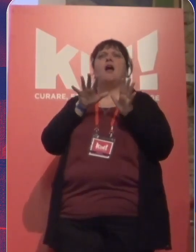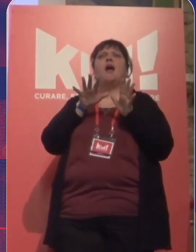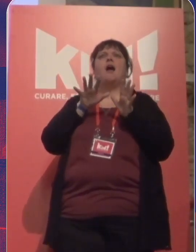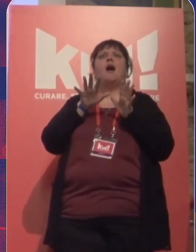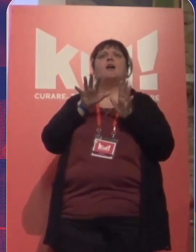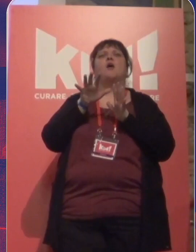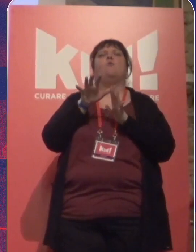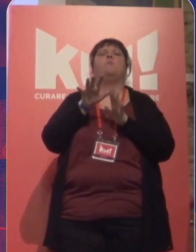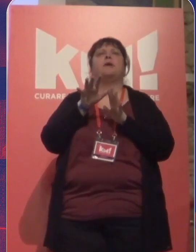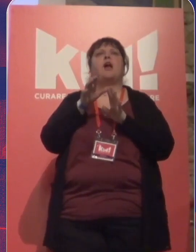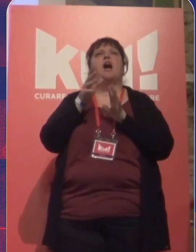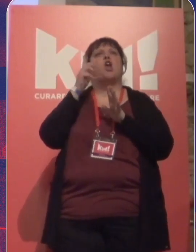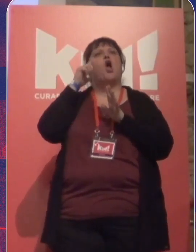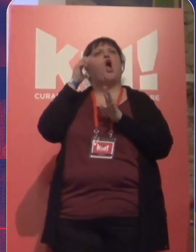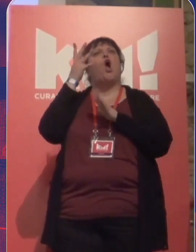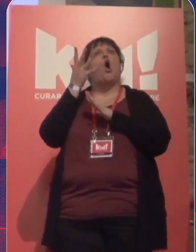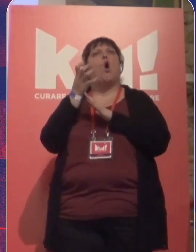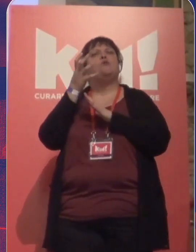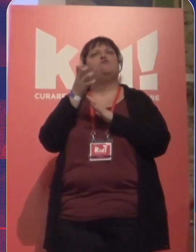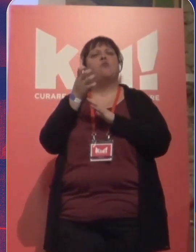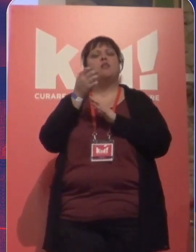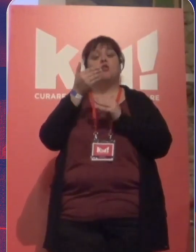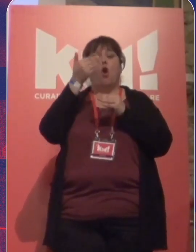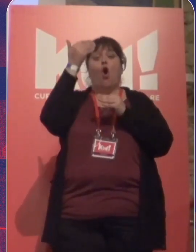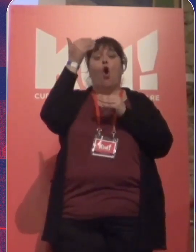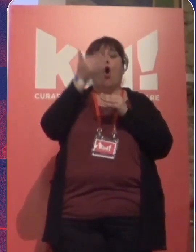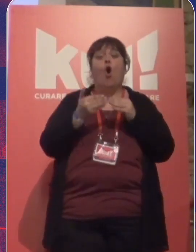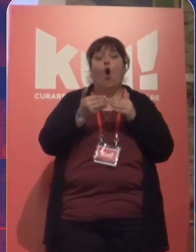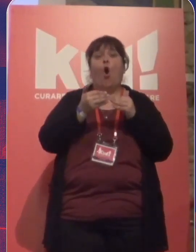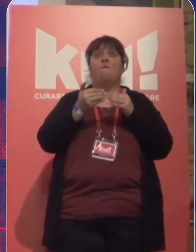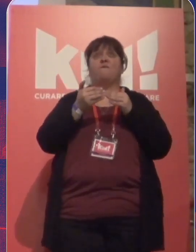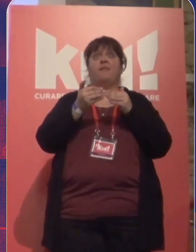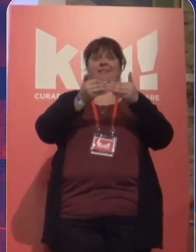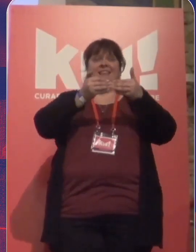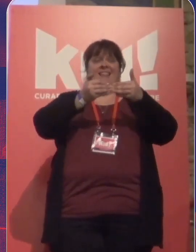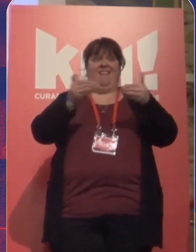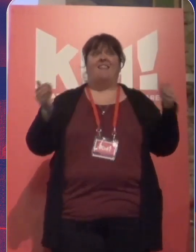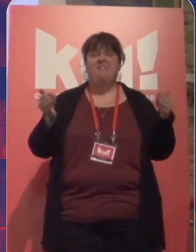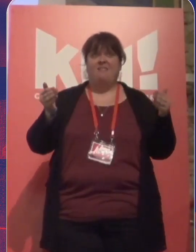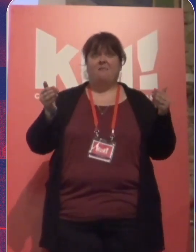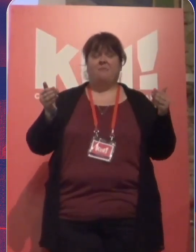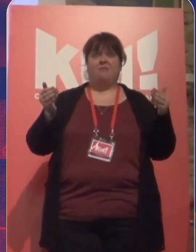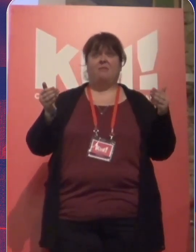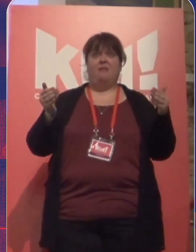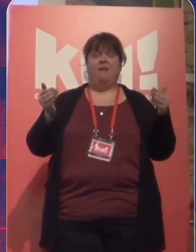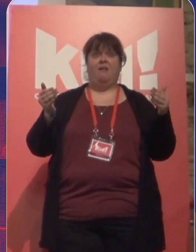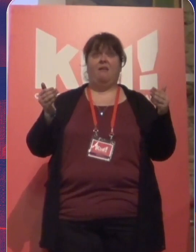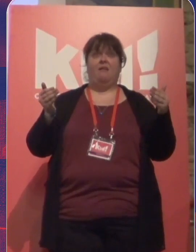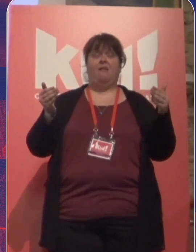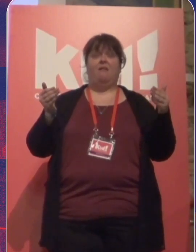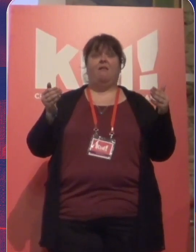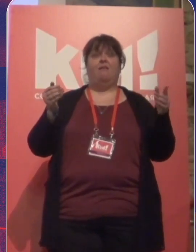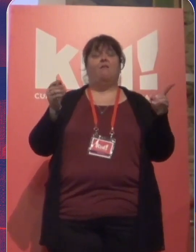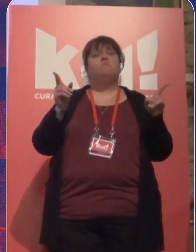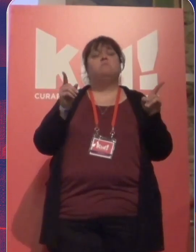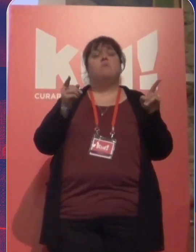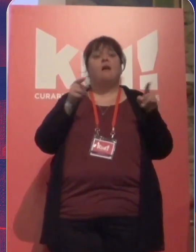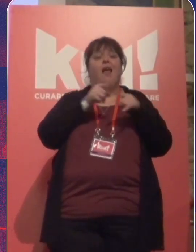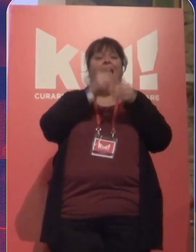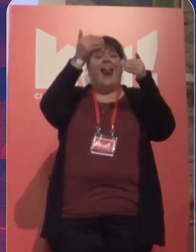limite dell'argine come nuove nuovi oggetti pulsionali